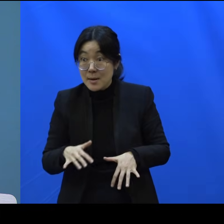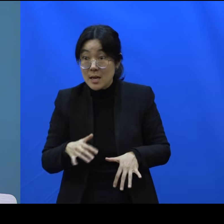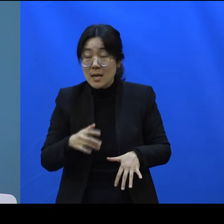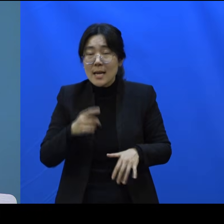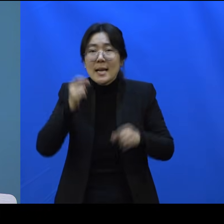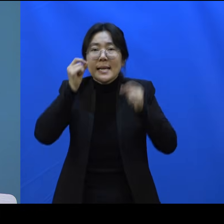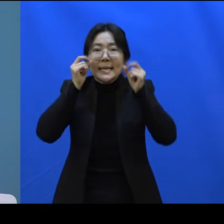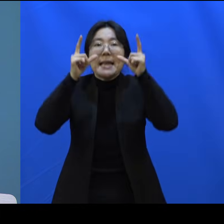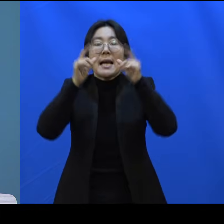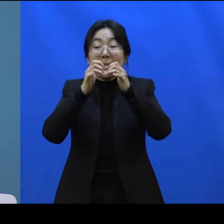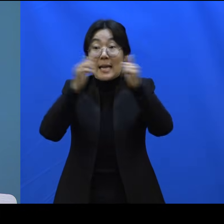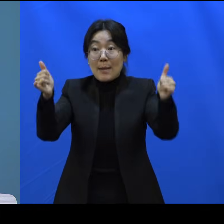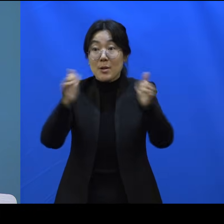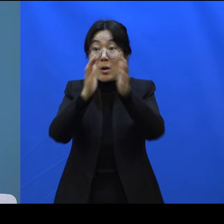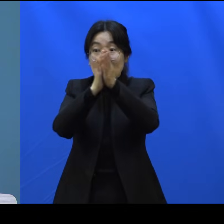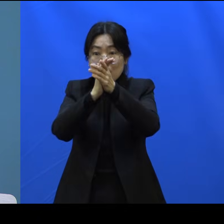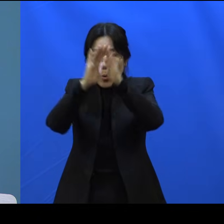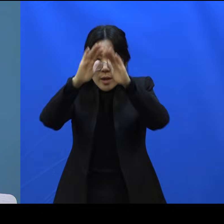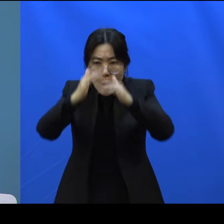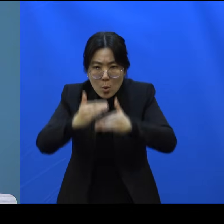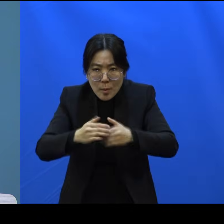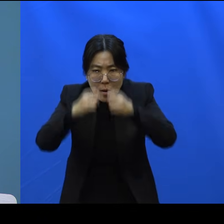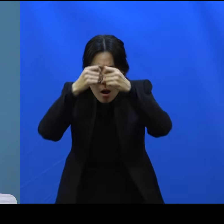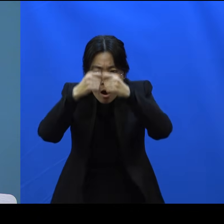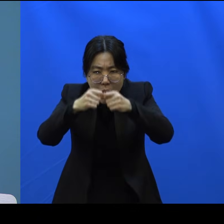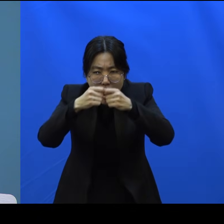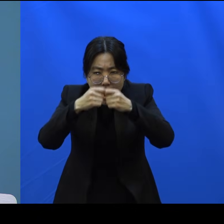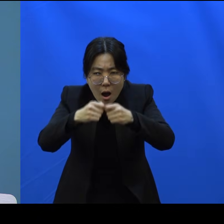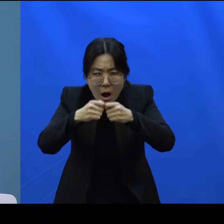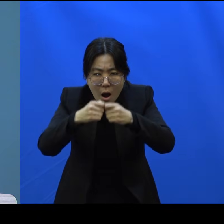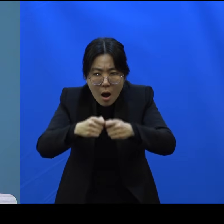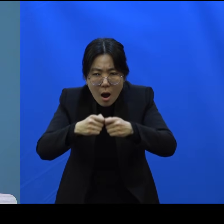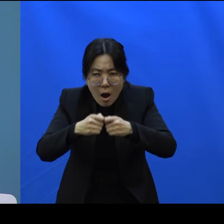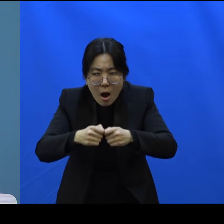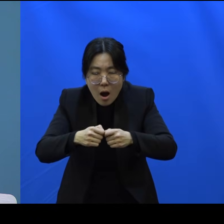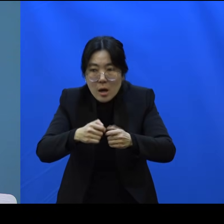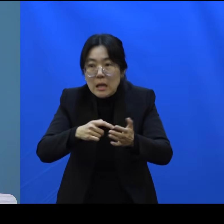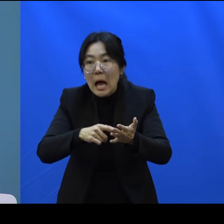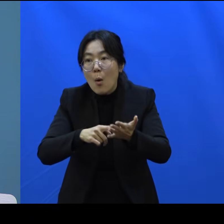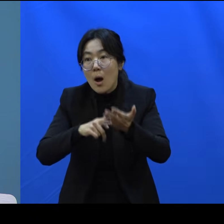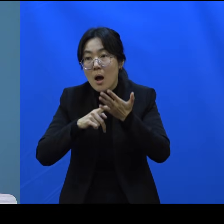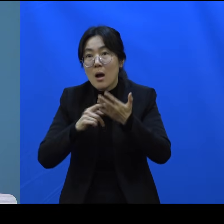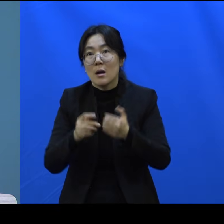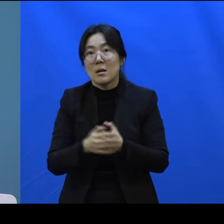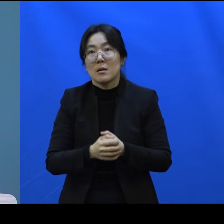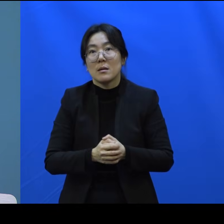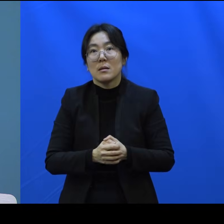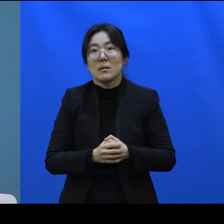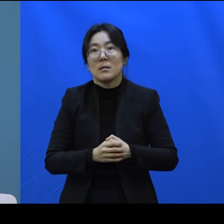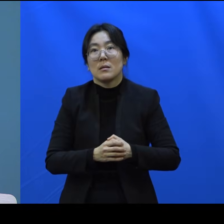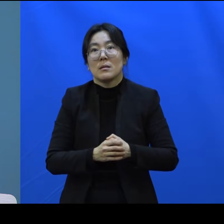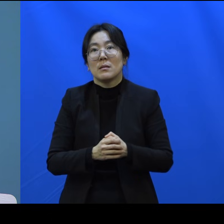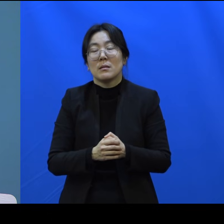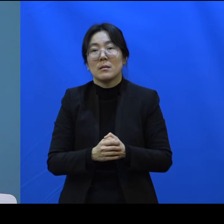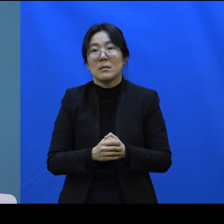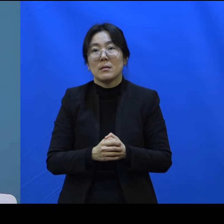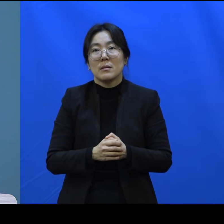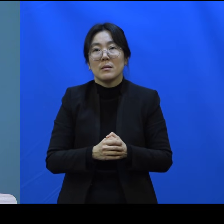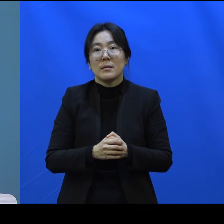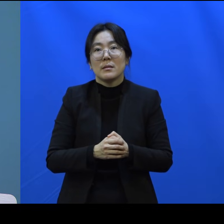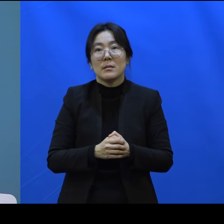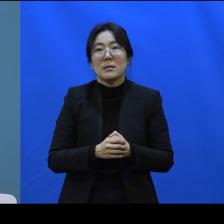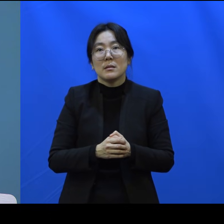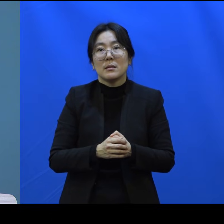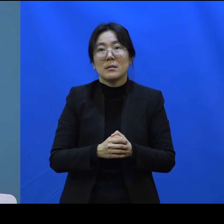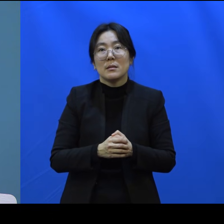바울은 3번의 가시를 제거해달라는 기도도 그냥 기도한 게 아닙니다. 생사를 건 기도죠. 간절이라고 해서 그 본문에